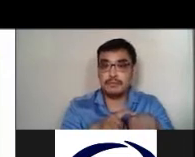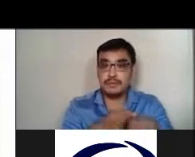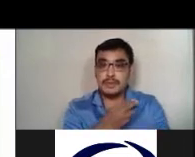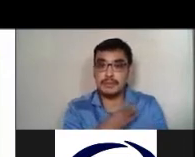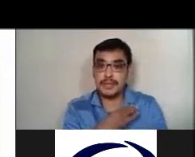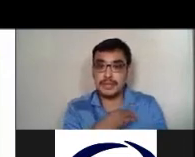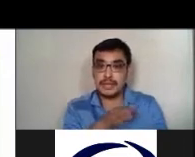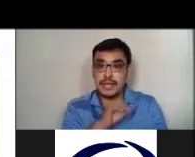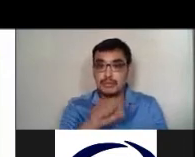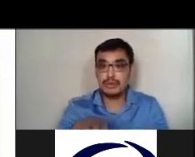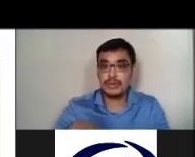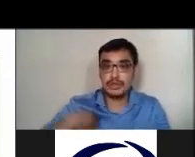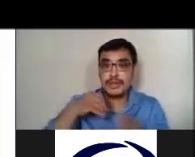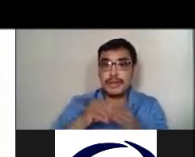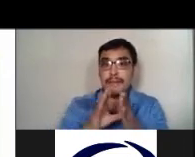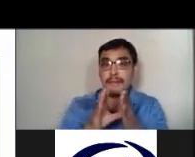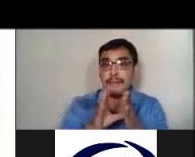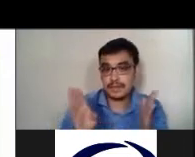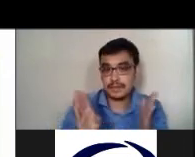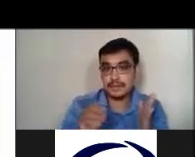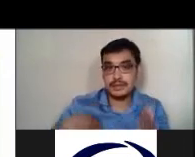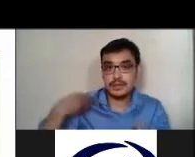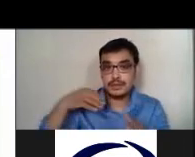अडियन्सहरूबाट उपस्थित अडियन्स